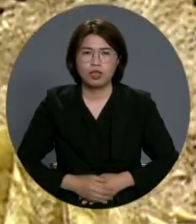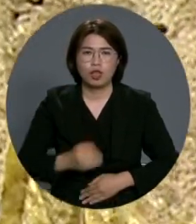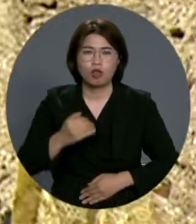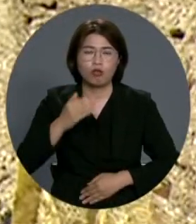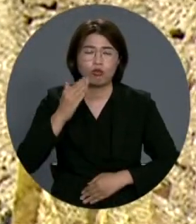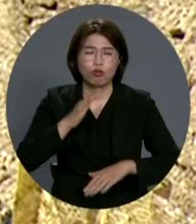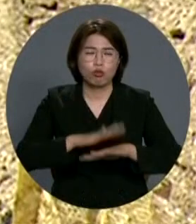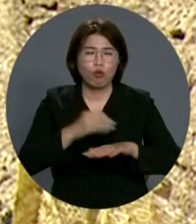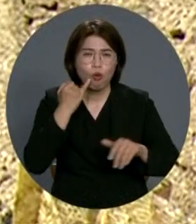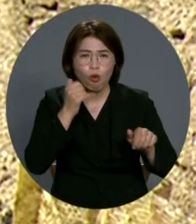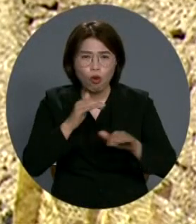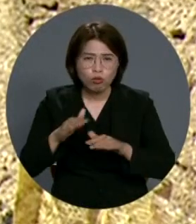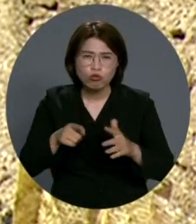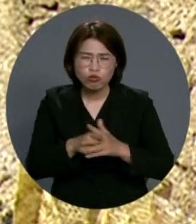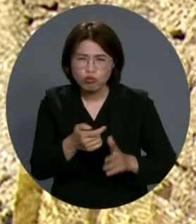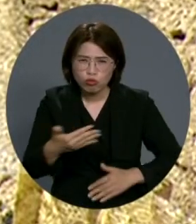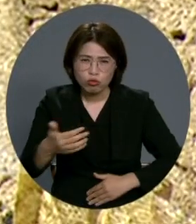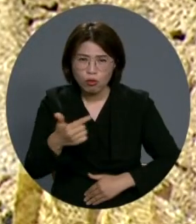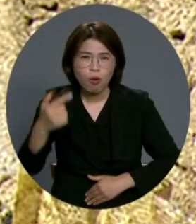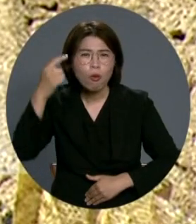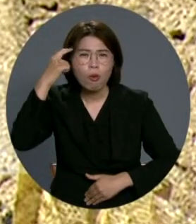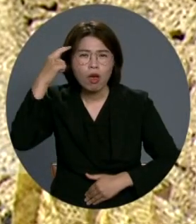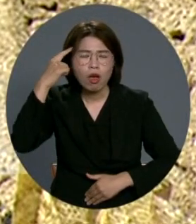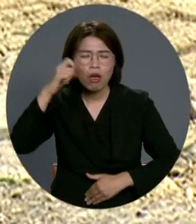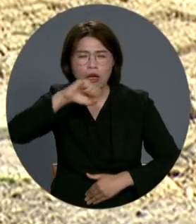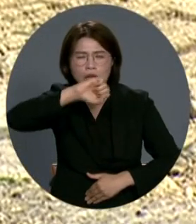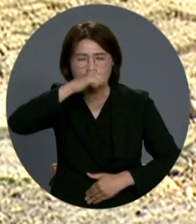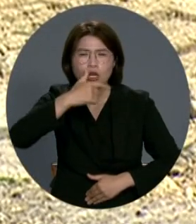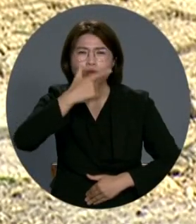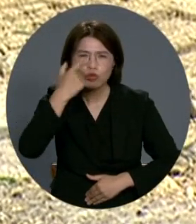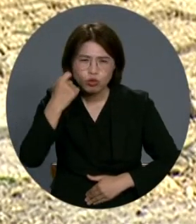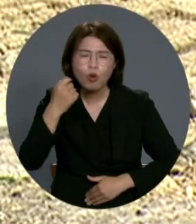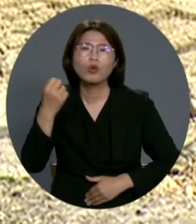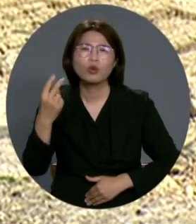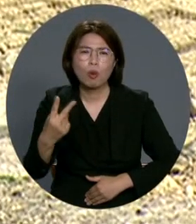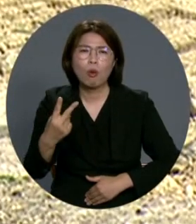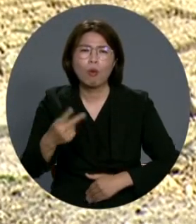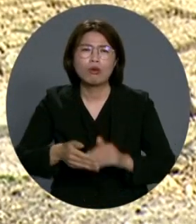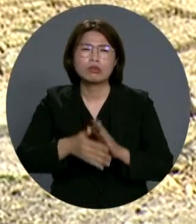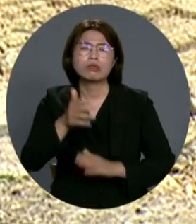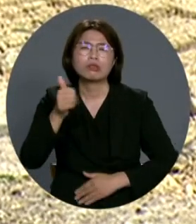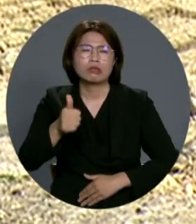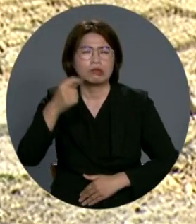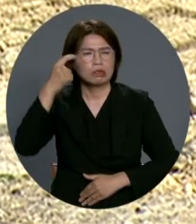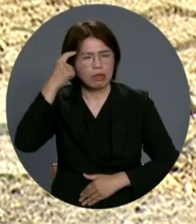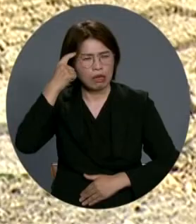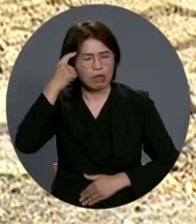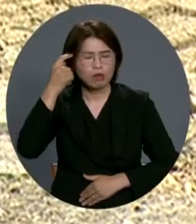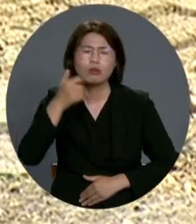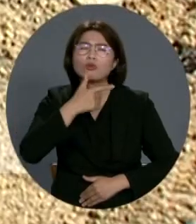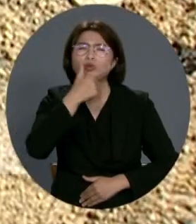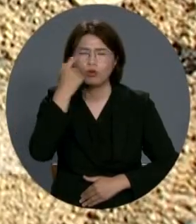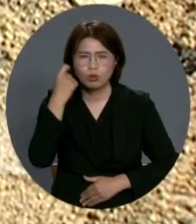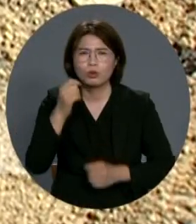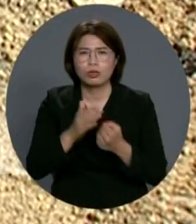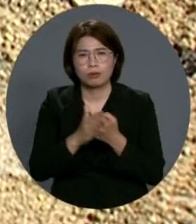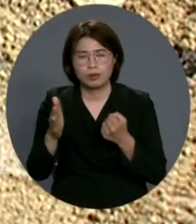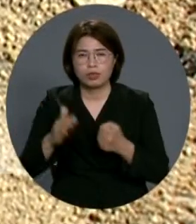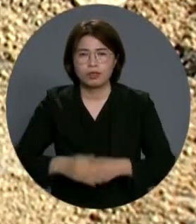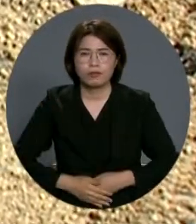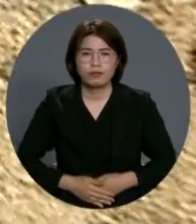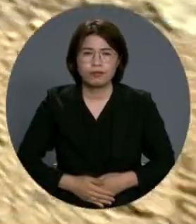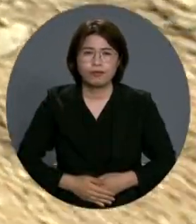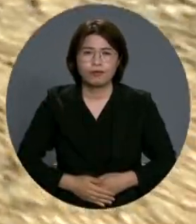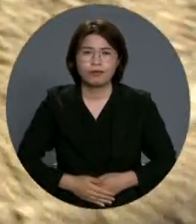농어촌 누수일이 높은 이유는 예산 부족 탓도 있지만 자치단체장의 의지가 부족한 것도 한몫을 하고